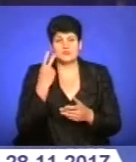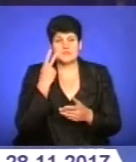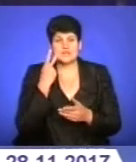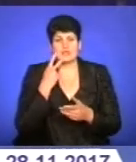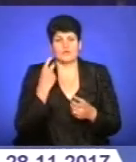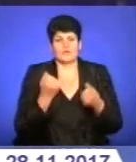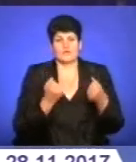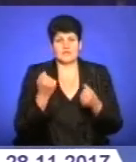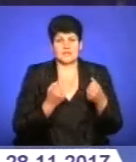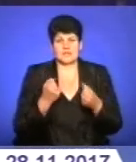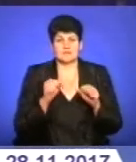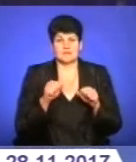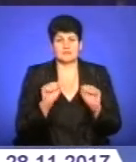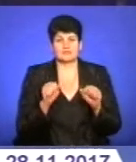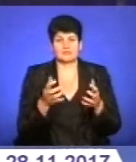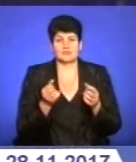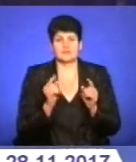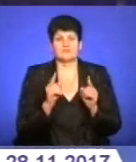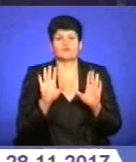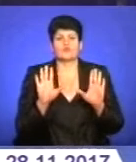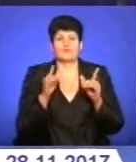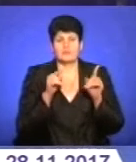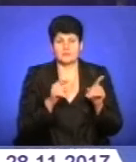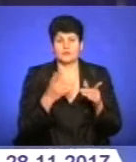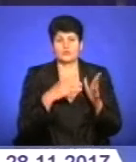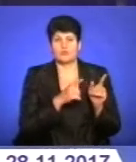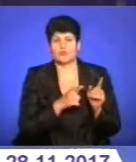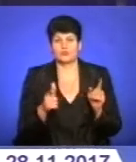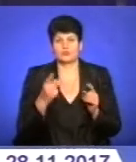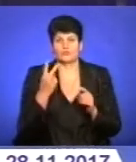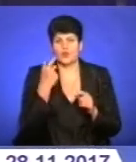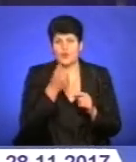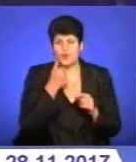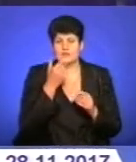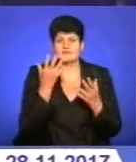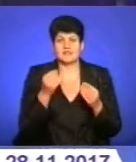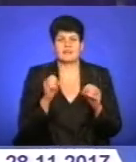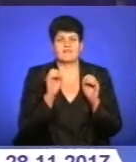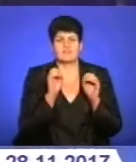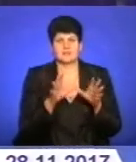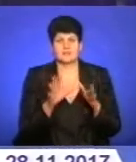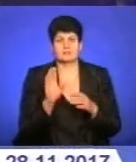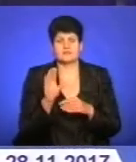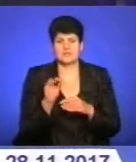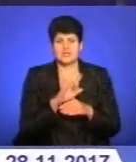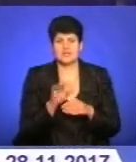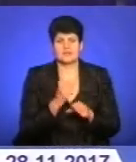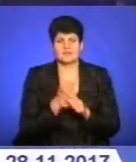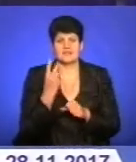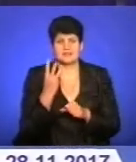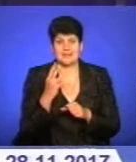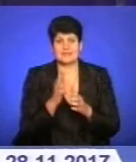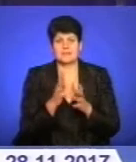водійські права українці зможуть отримати лише в тому випадку, якщо протягом 2 років з дня видачі посвідчення водія не здійснили